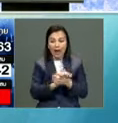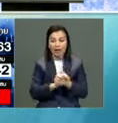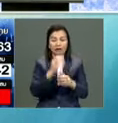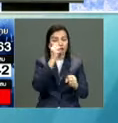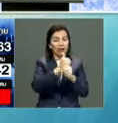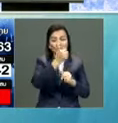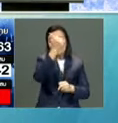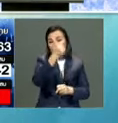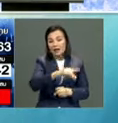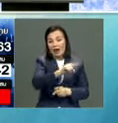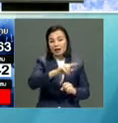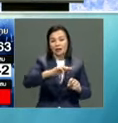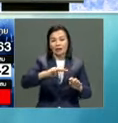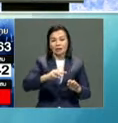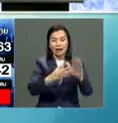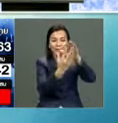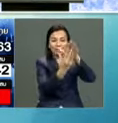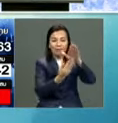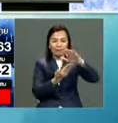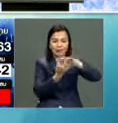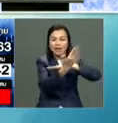ที่ท่านได้ที่ติดอยู่เต็มไปหมดแบบเจนะครับก็จะใช้ได้ตลอดไปครับแต่ว่าท่านไม่เสร็จนะครับคิวอาร์โค้ดที่นั้นprint